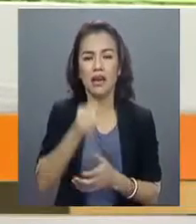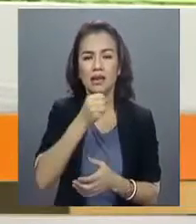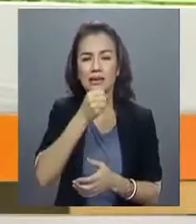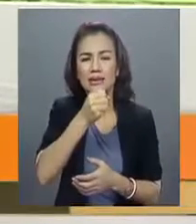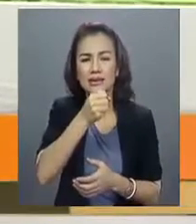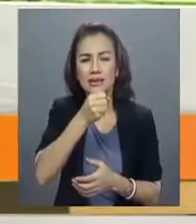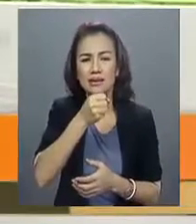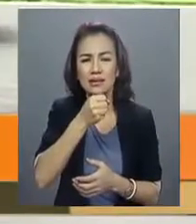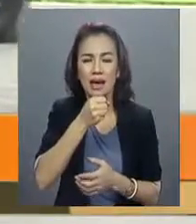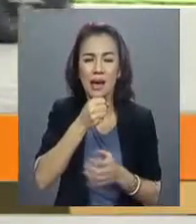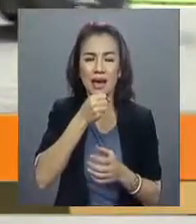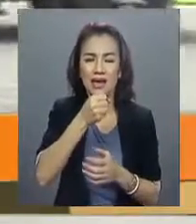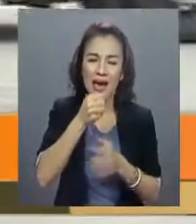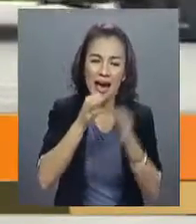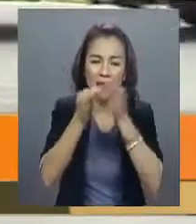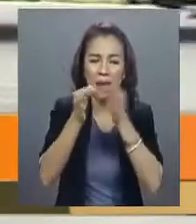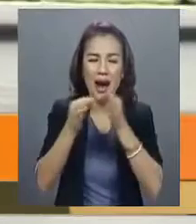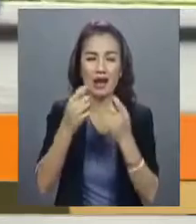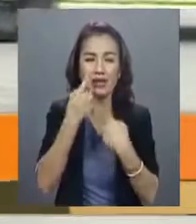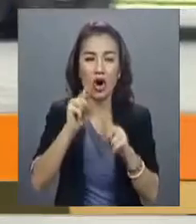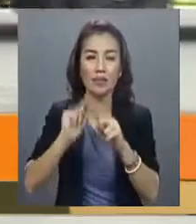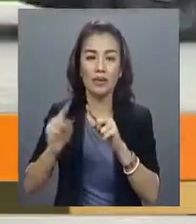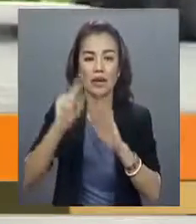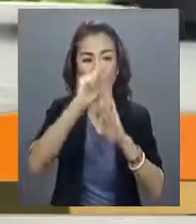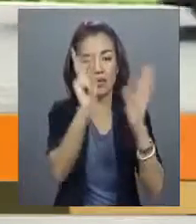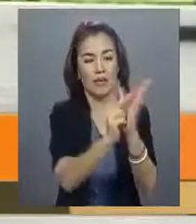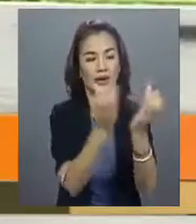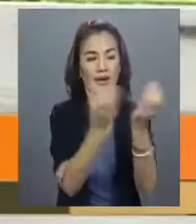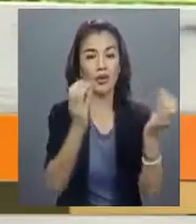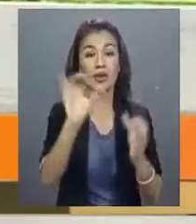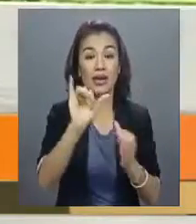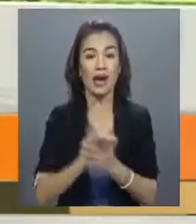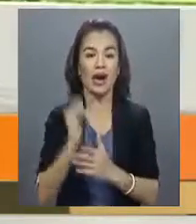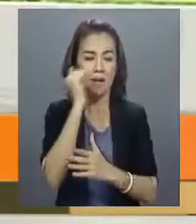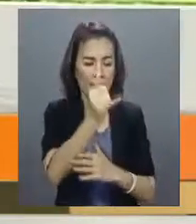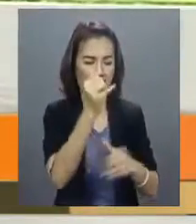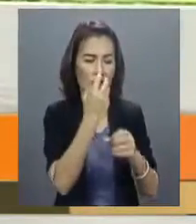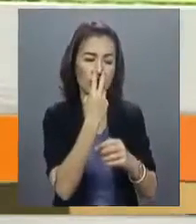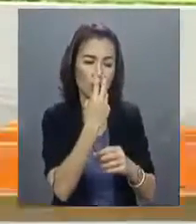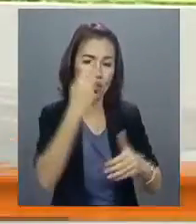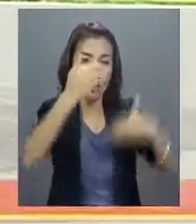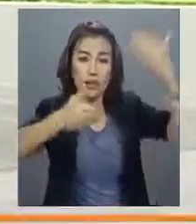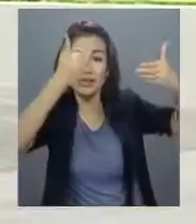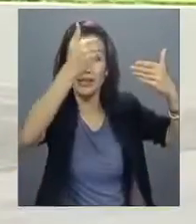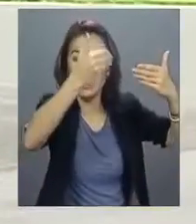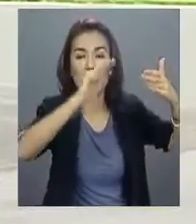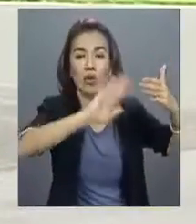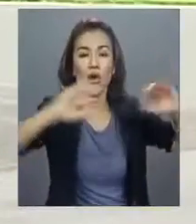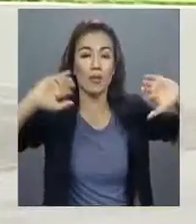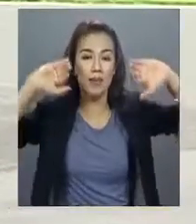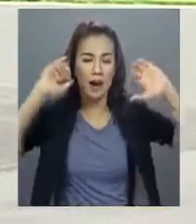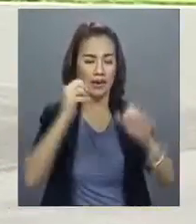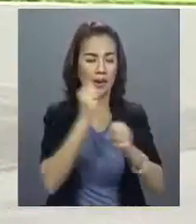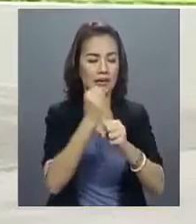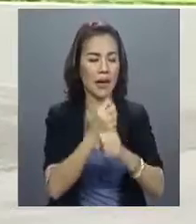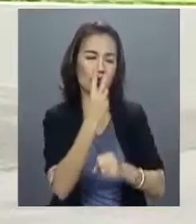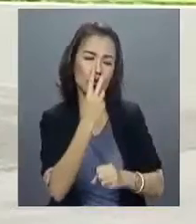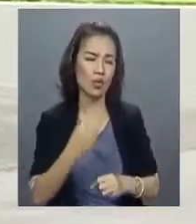องของการร่างรัฐธรรมนูญค่ะแต่ก็ได้ร่วมงานกิจกรรมจากหน่วยงานภาครัฐค่ะซึ่งบรรยากาศก็เป็นไปด้วยความชื่